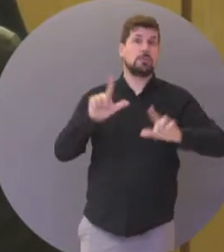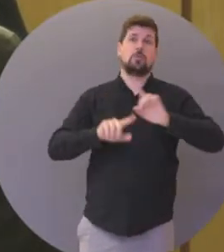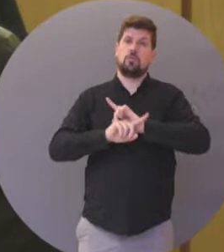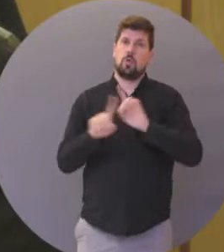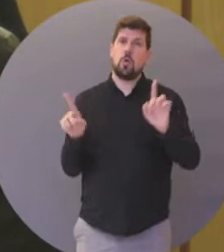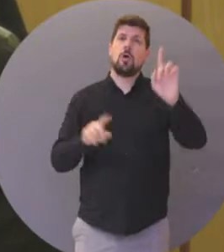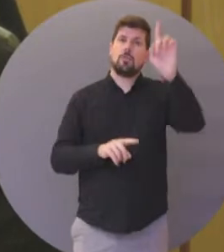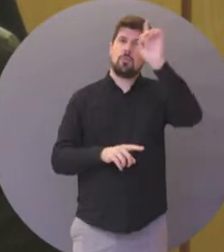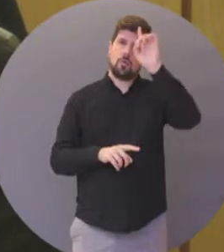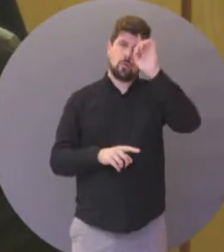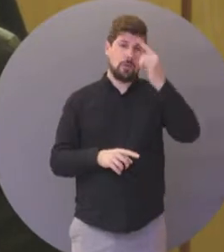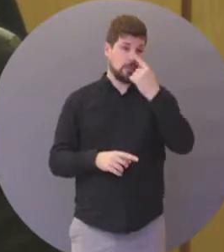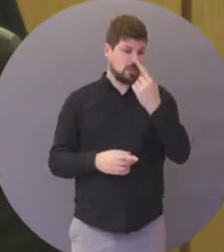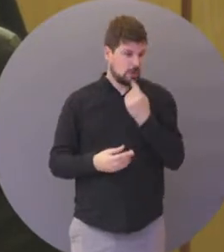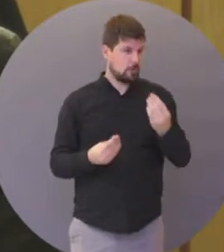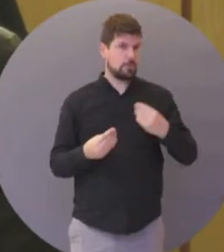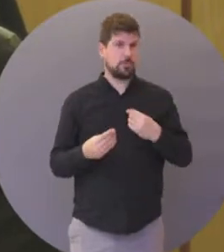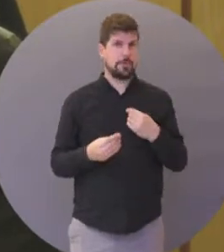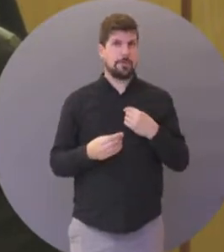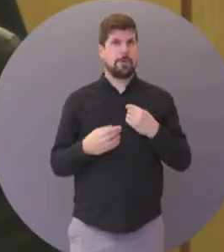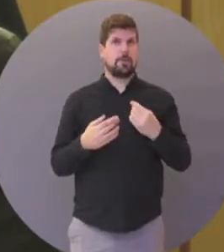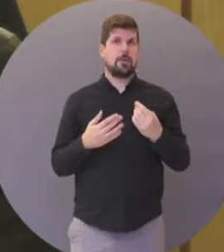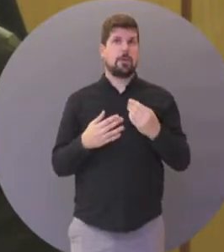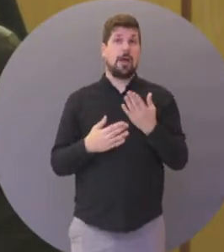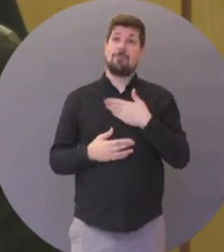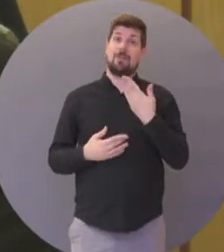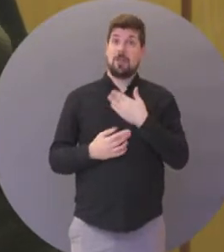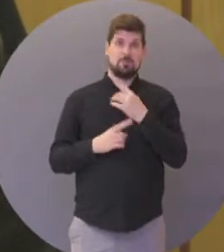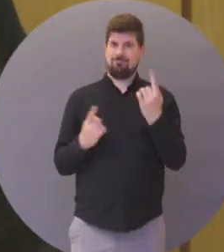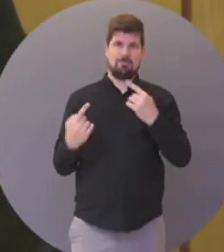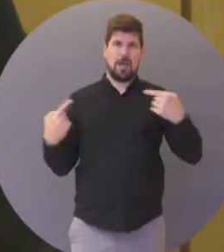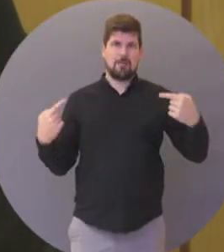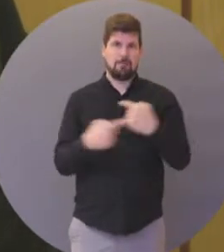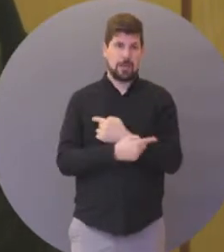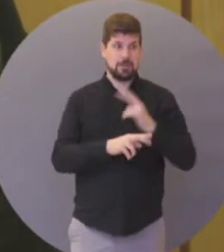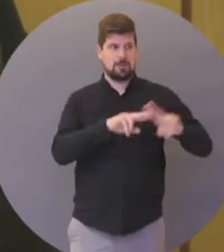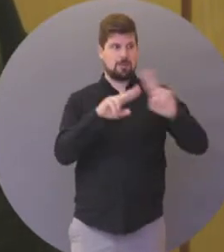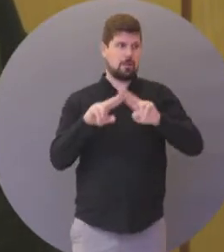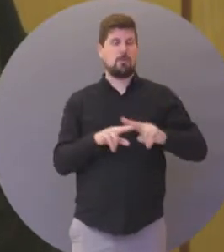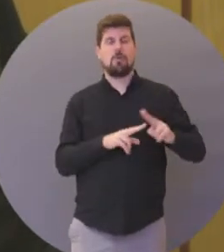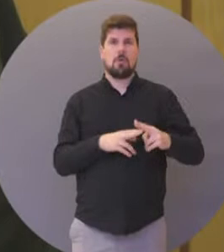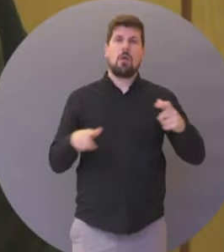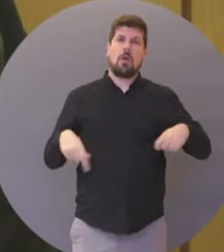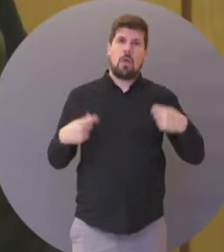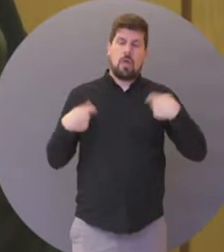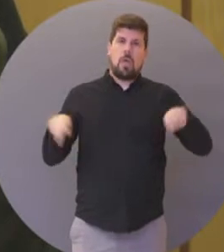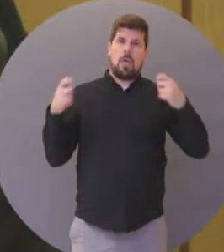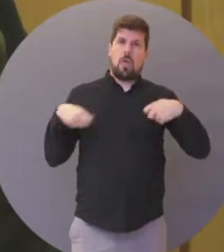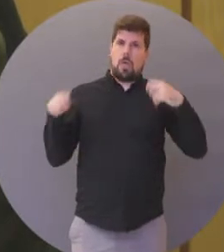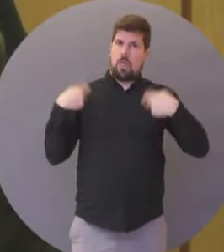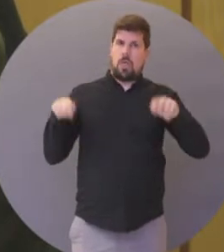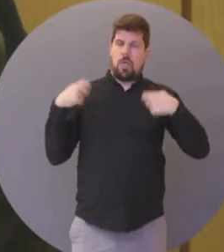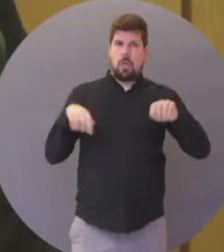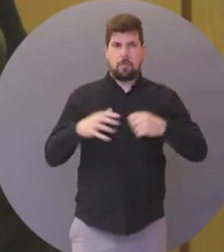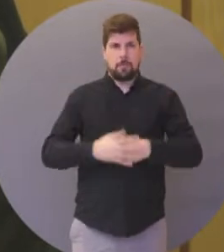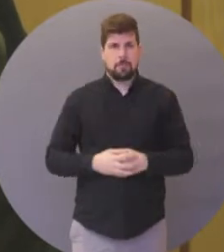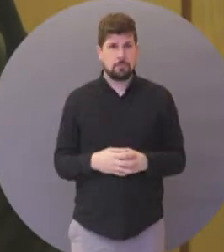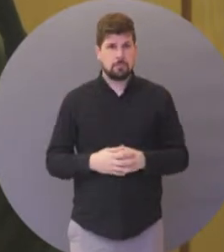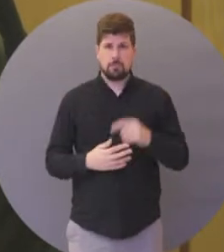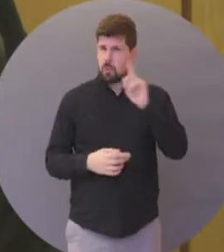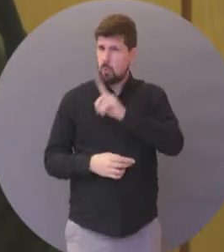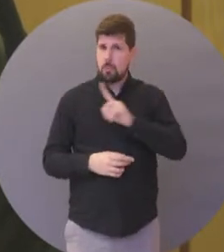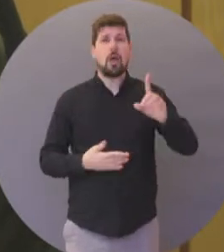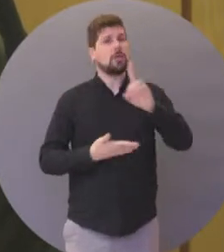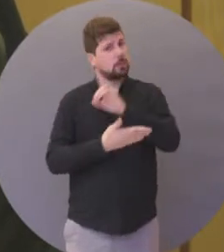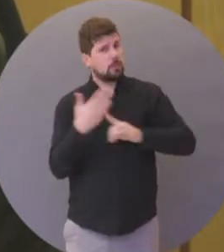leur coûterait trop cher pour les rénover le département ne pourrait-il pas accompagner beaucoup plus fortement